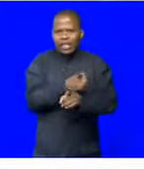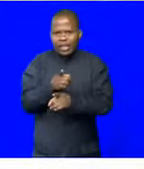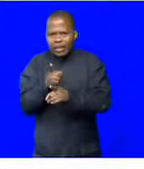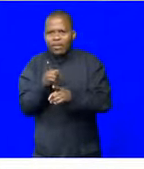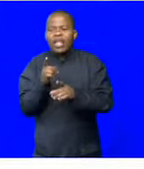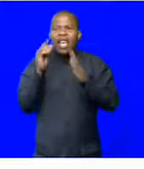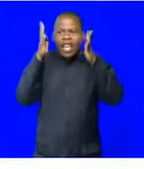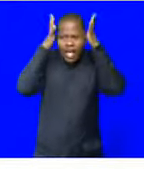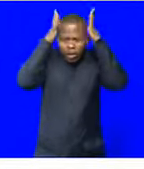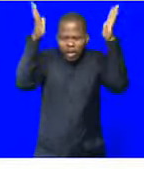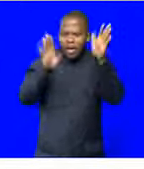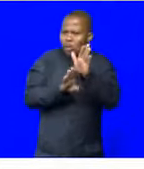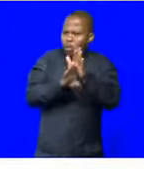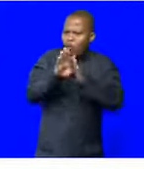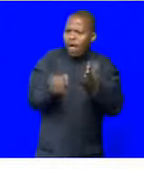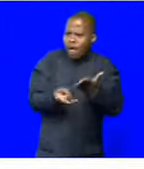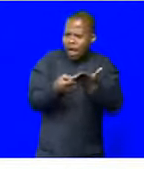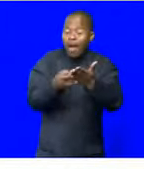live leSwatini.